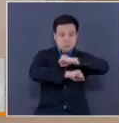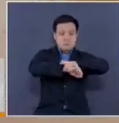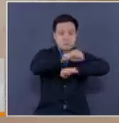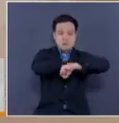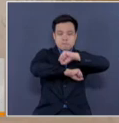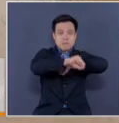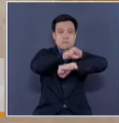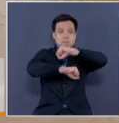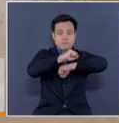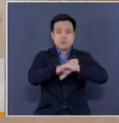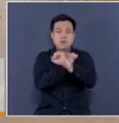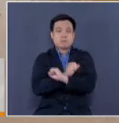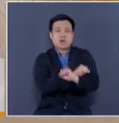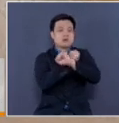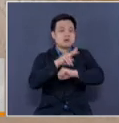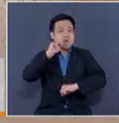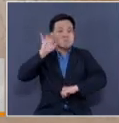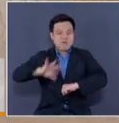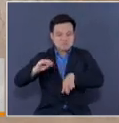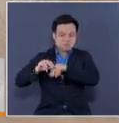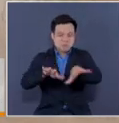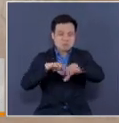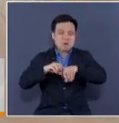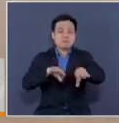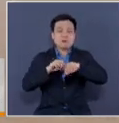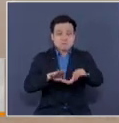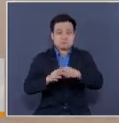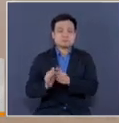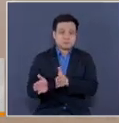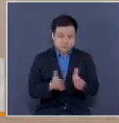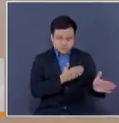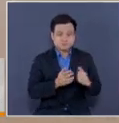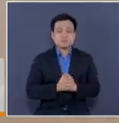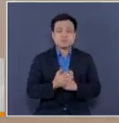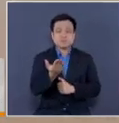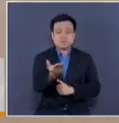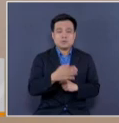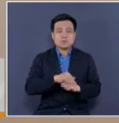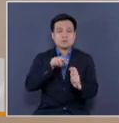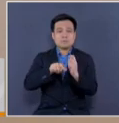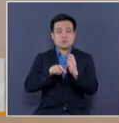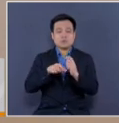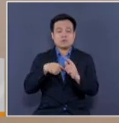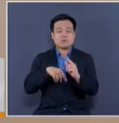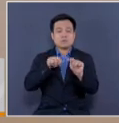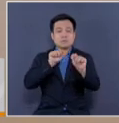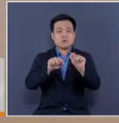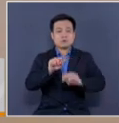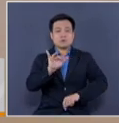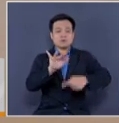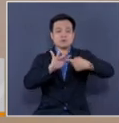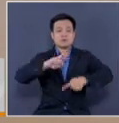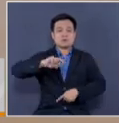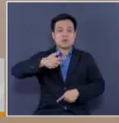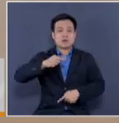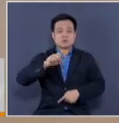กันน้ำไหลเที่ยวรุนแรงส่วนที่ตำบลยางซ้ายอำเภอเมืองสุโขทัยเหมือนกันกระแสน้ำยมเนี่ยได้กัดเซาะคันดิน